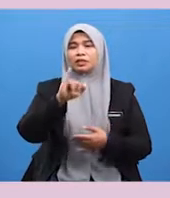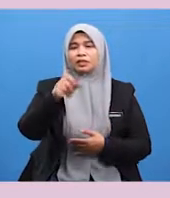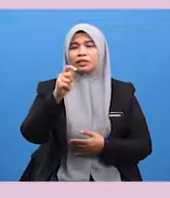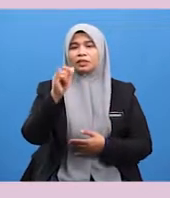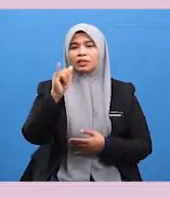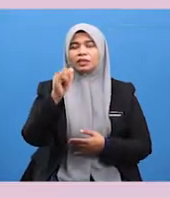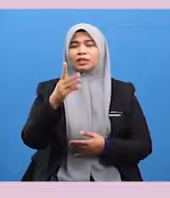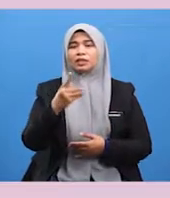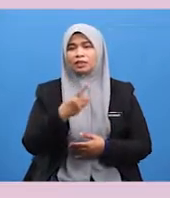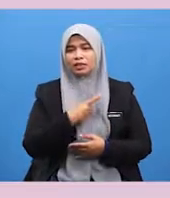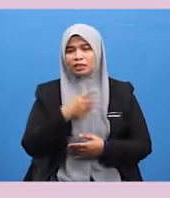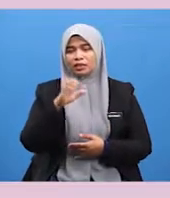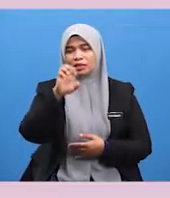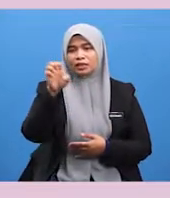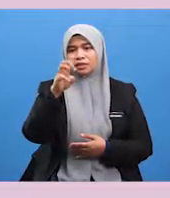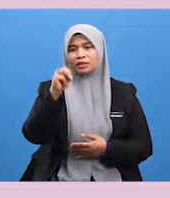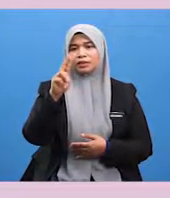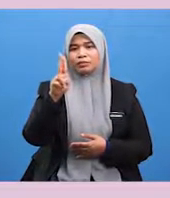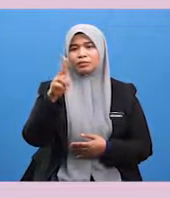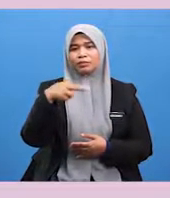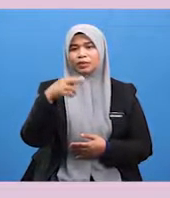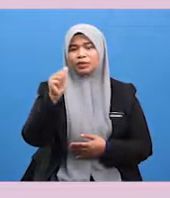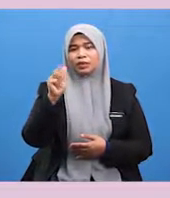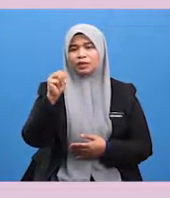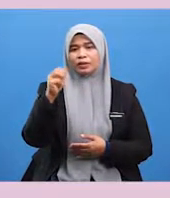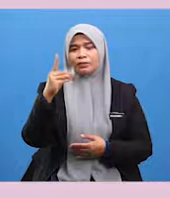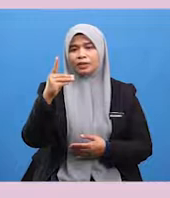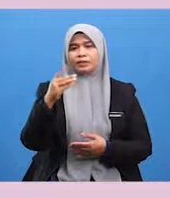Encik Muhammad di dalam petikan ini.